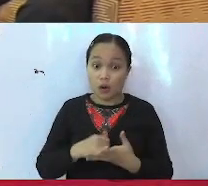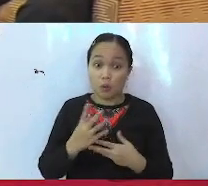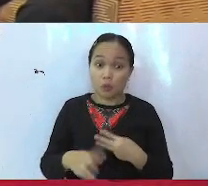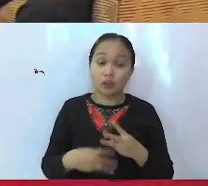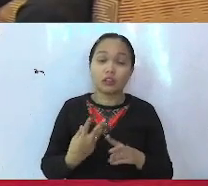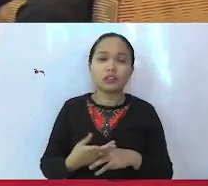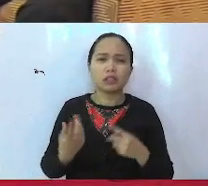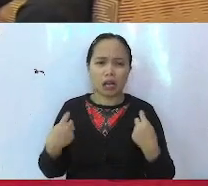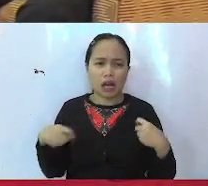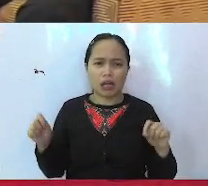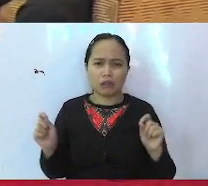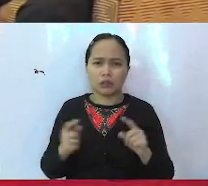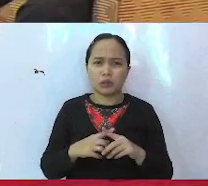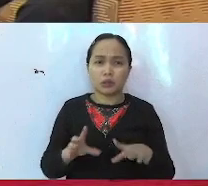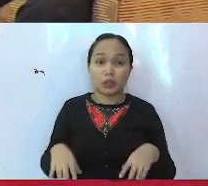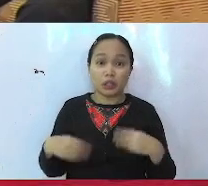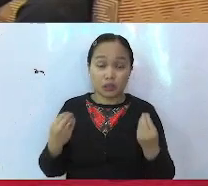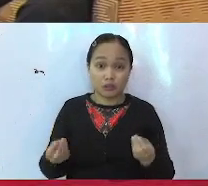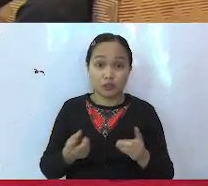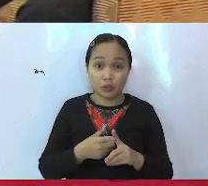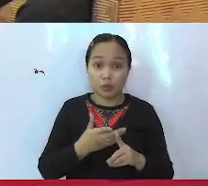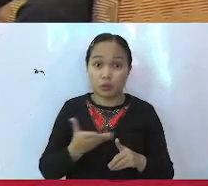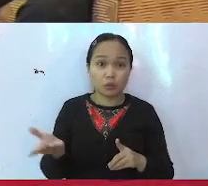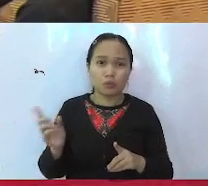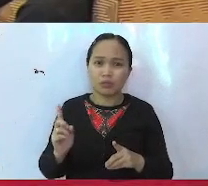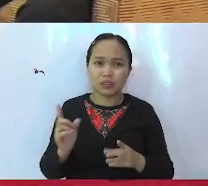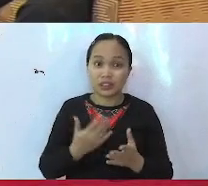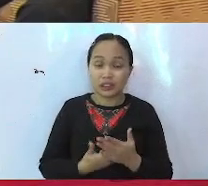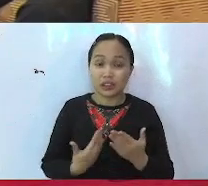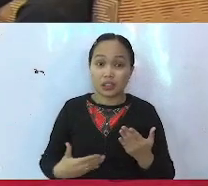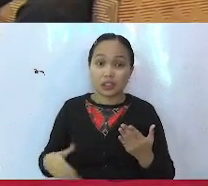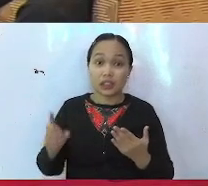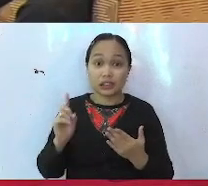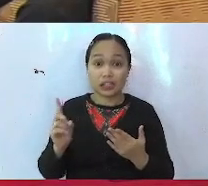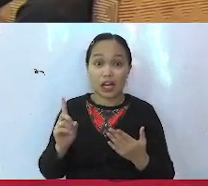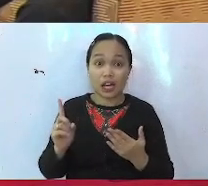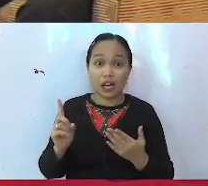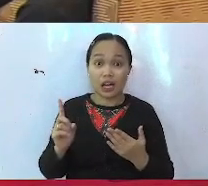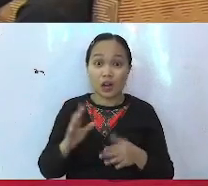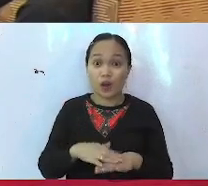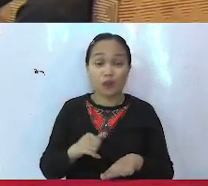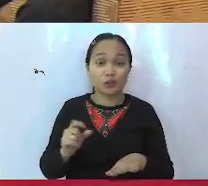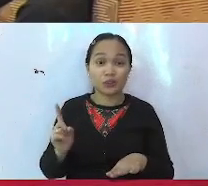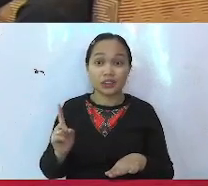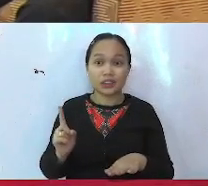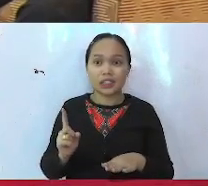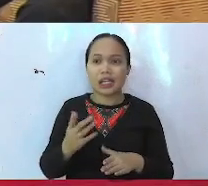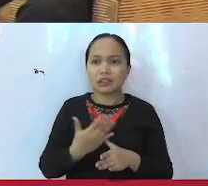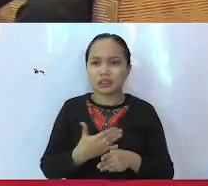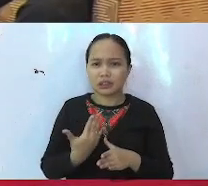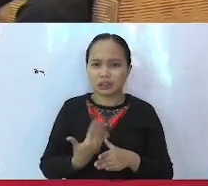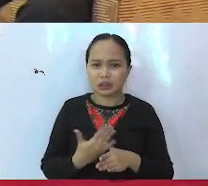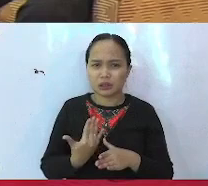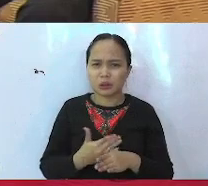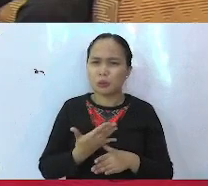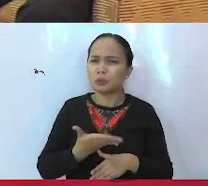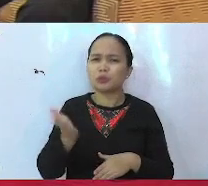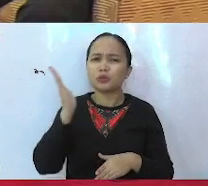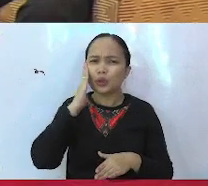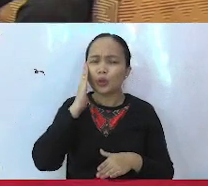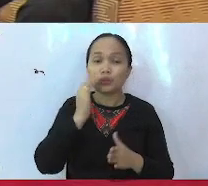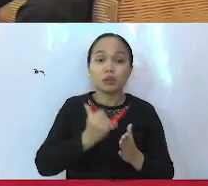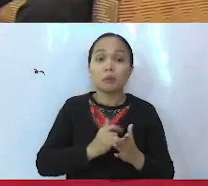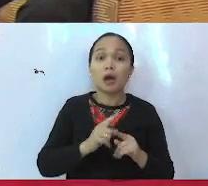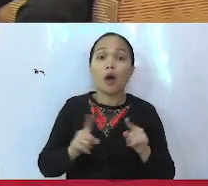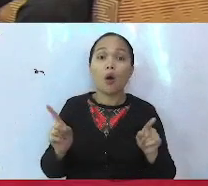trying to give to you, young people, alam nyo kung ano yun, isa lang ang tawag doon, distraction. Alam nyo yun. Pero ang pumapatay